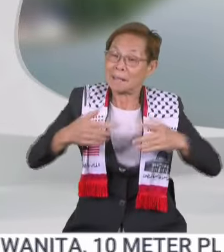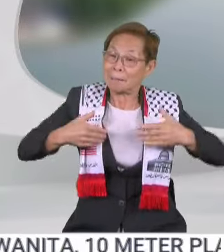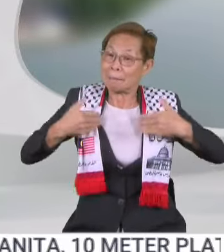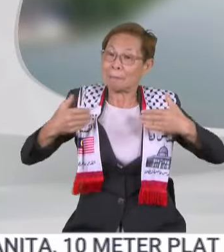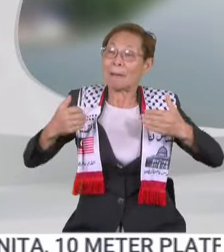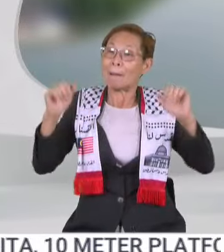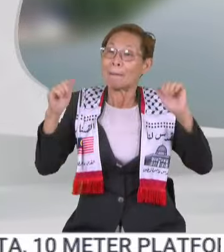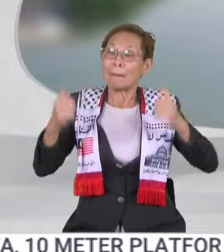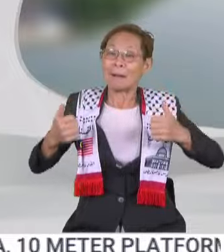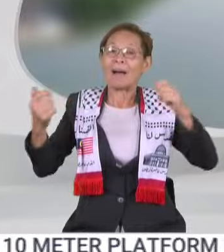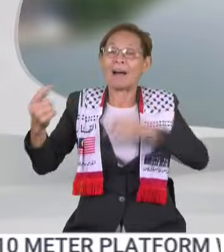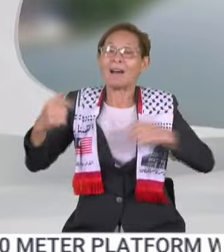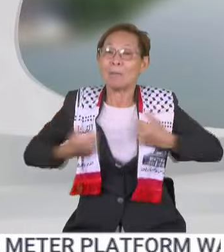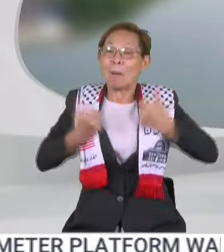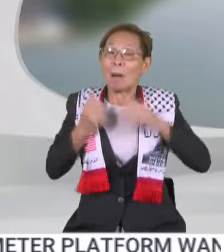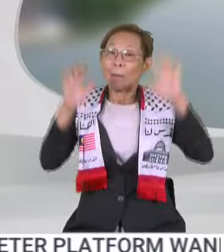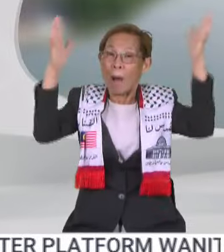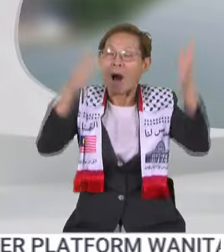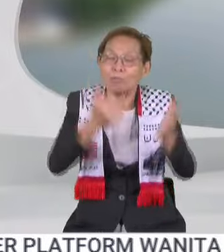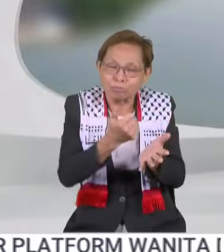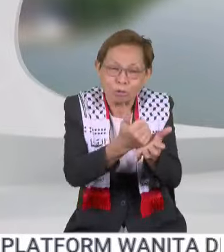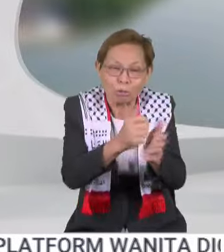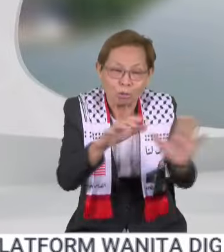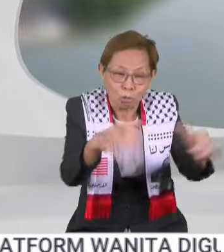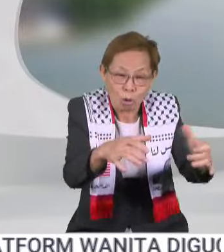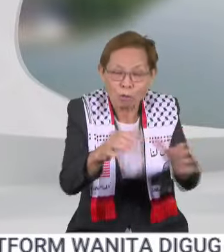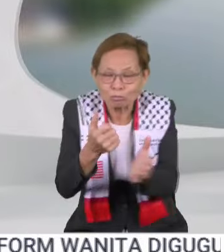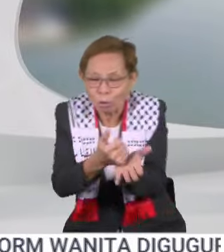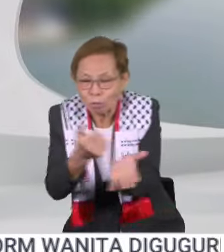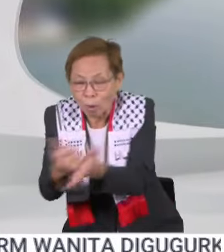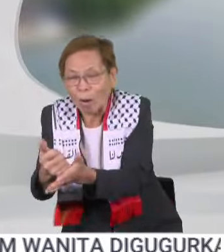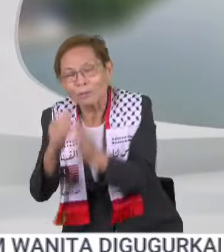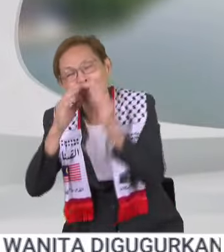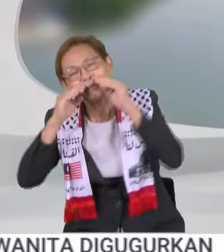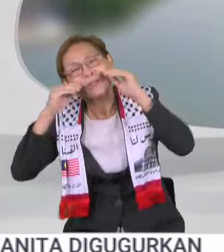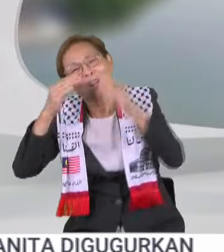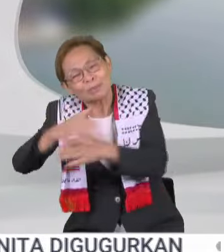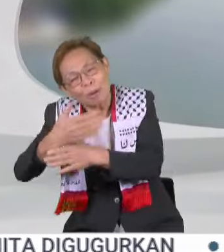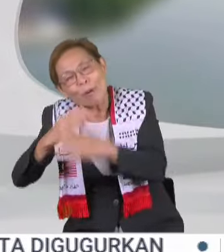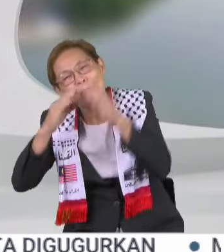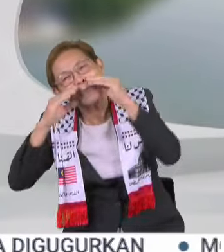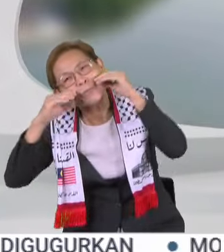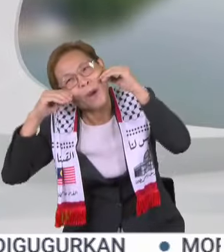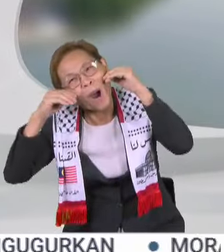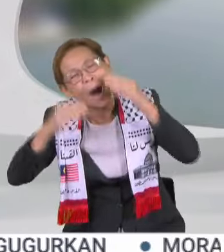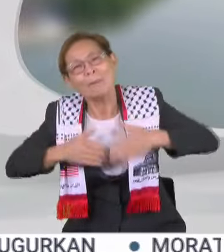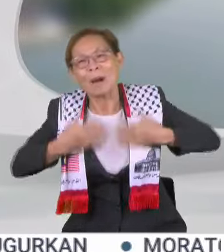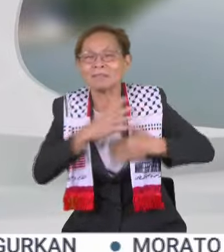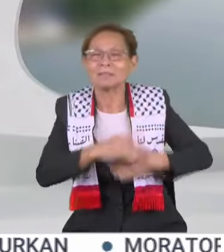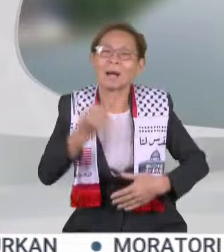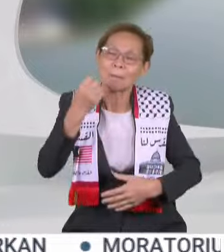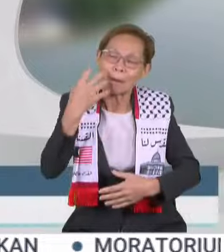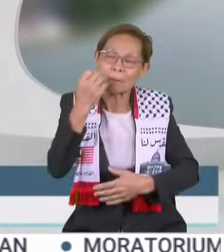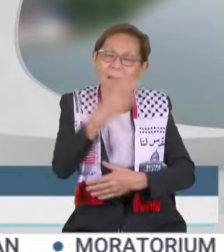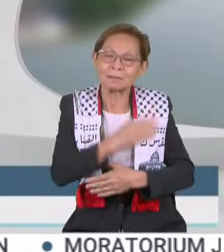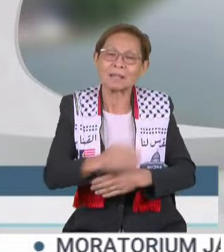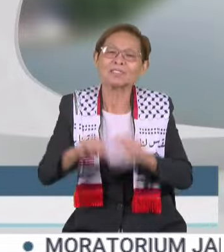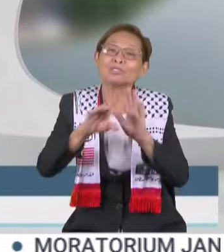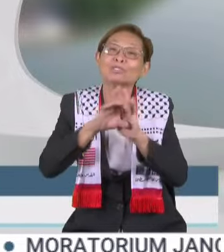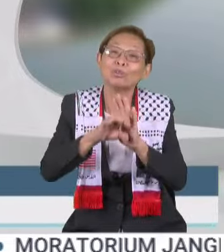menjelang. Justru menyantuni golongan berkenaan bukan sahaja berkongsi senyuman gembira tetapi juga menginsafi dan